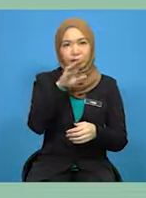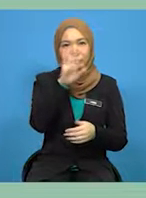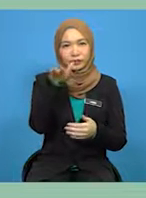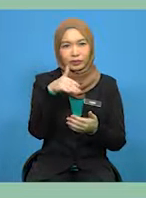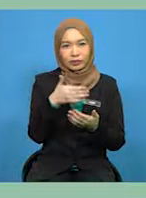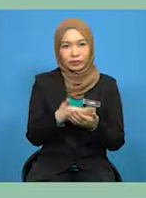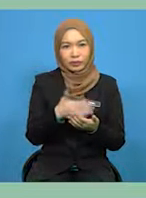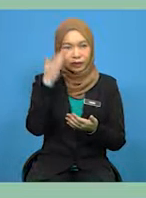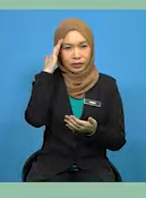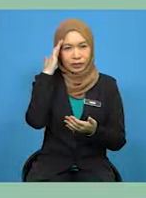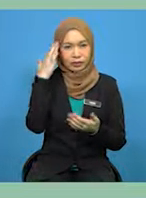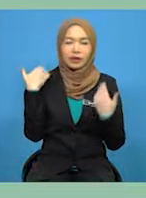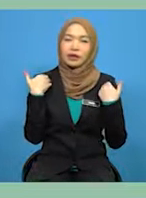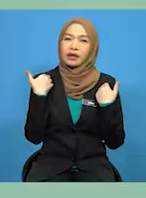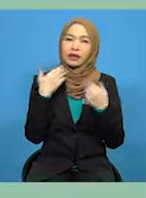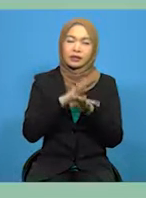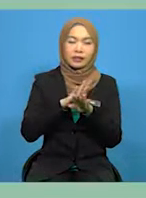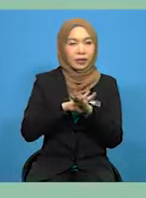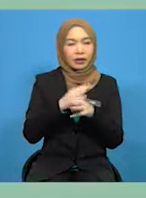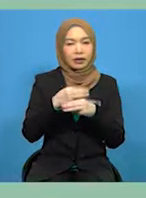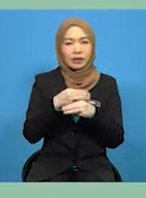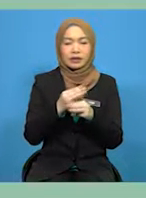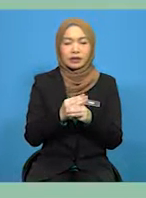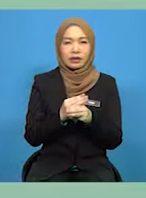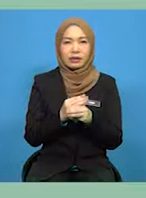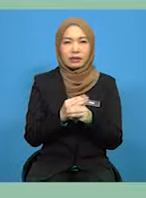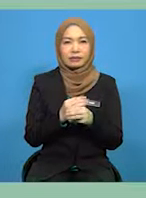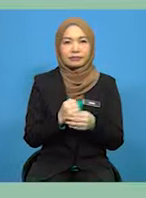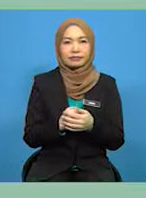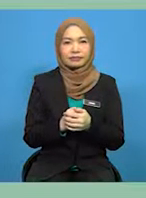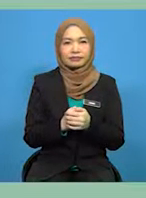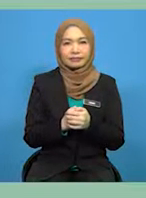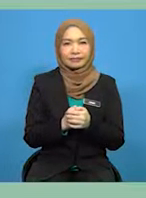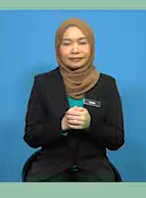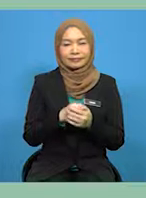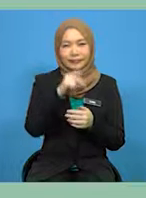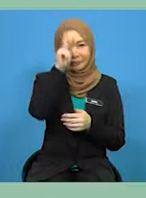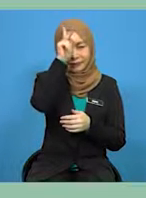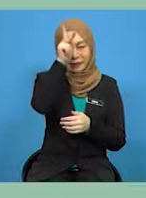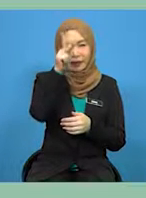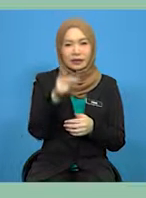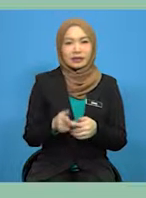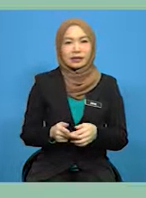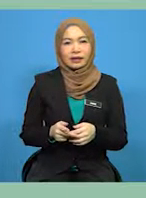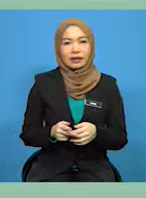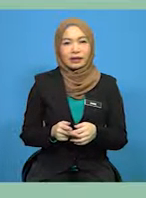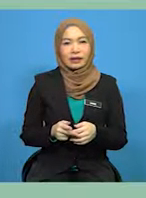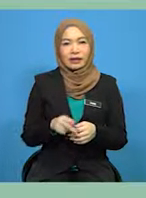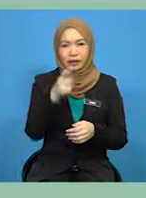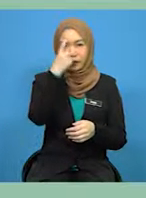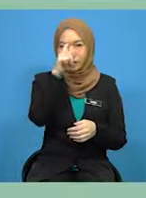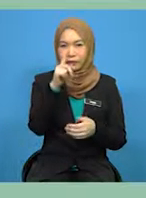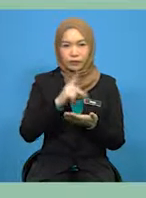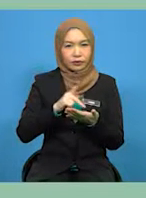ada banyak masalah yang dihadapi oleh sesebuah kerajaan ketika menghitung